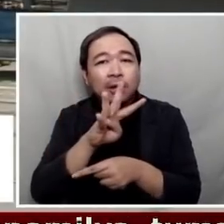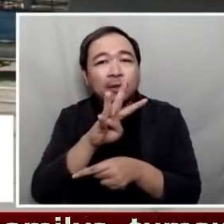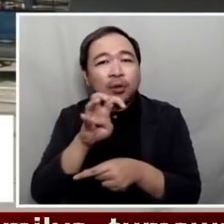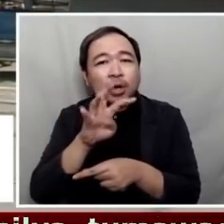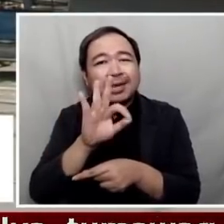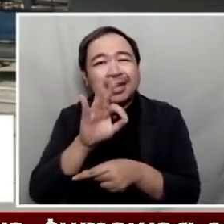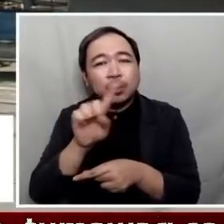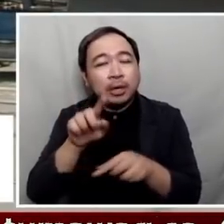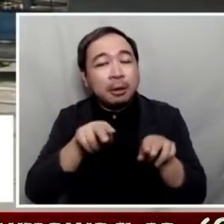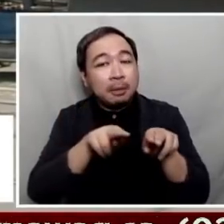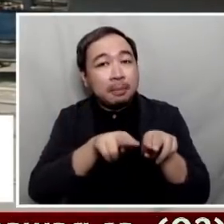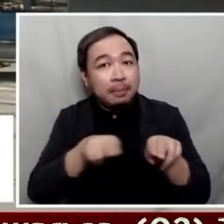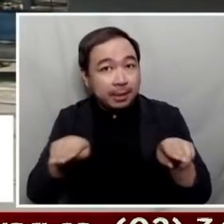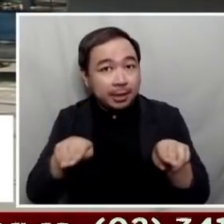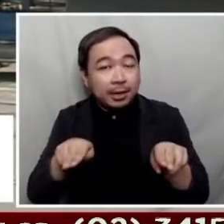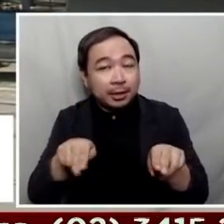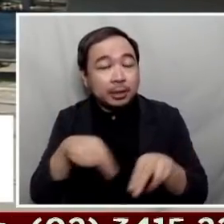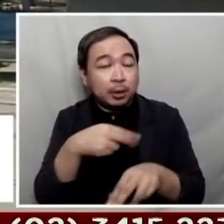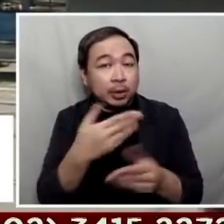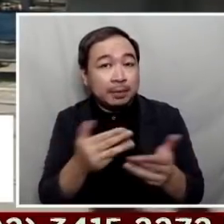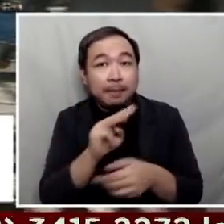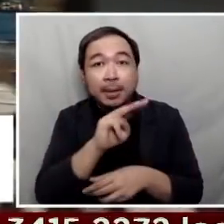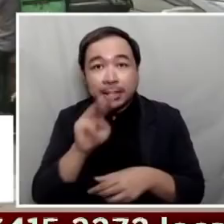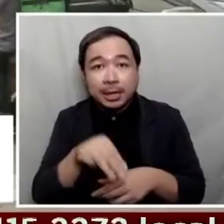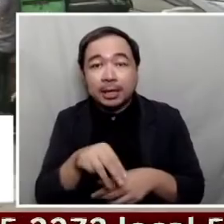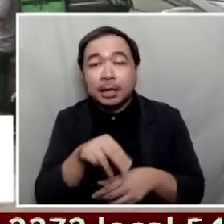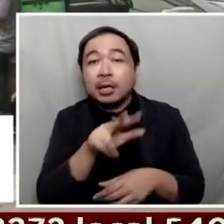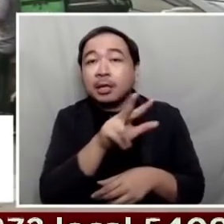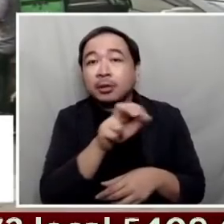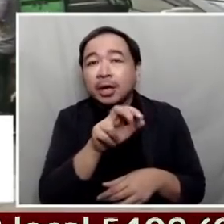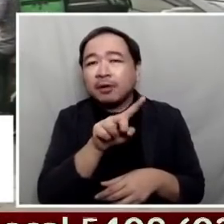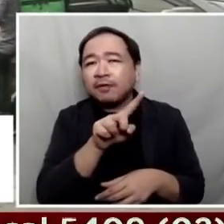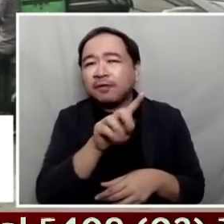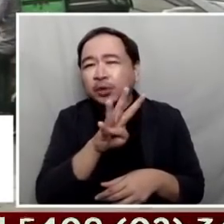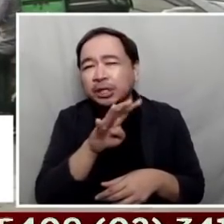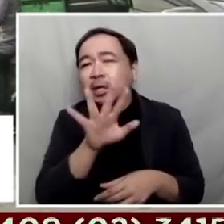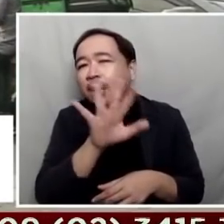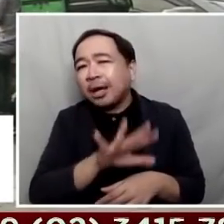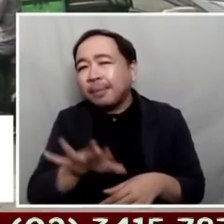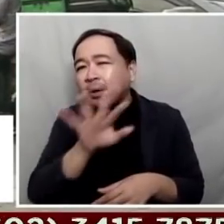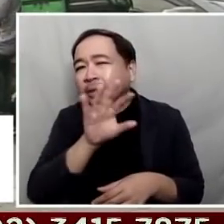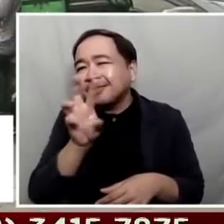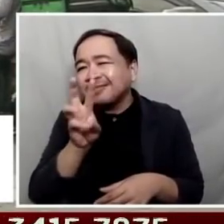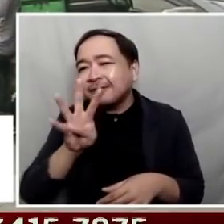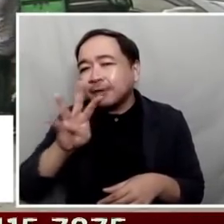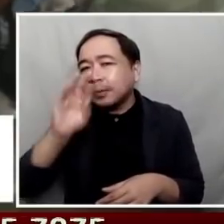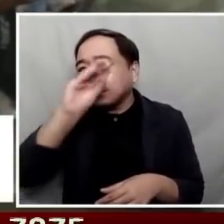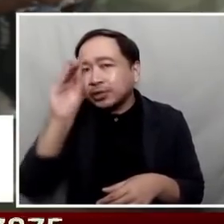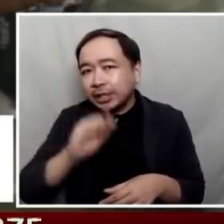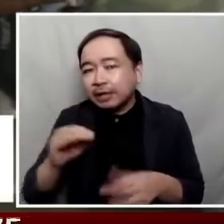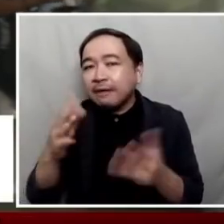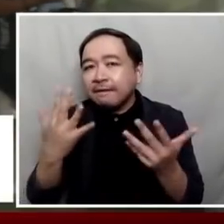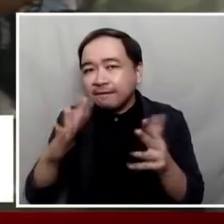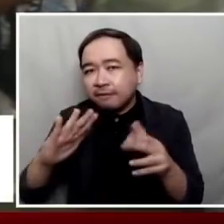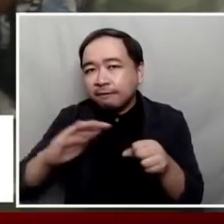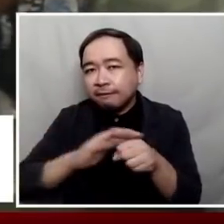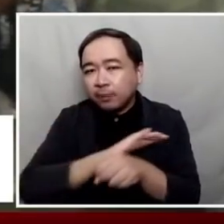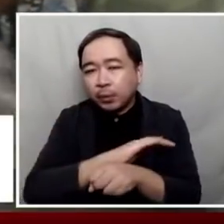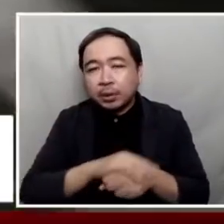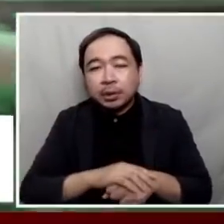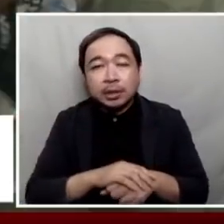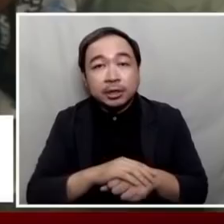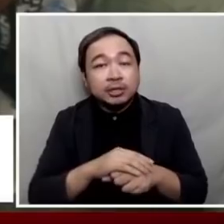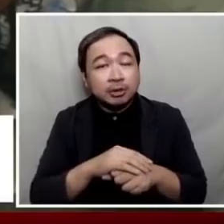district hospital sa lungsod, 314 dito o 64% ang okupado. Mas mababa ito kung